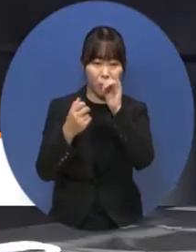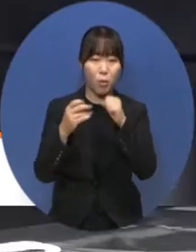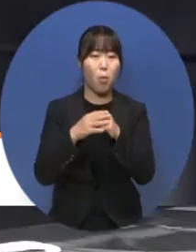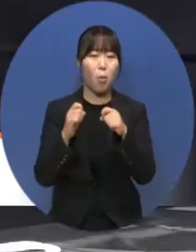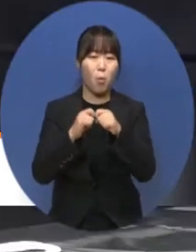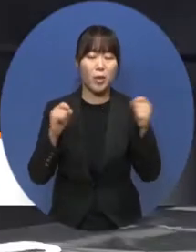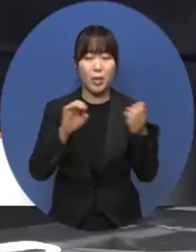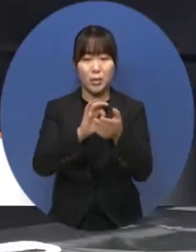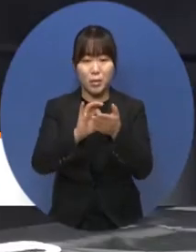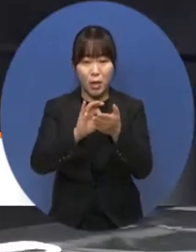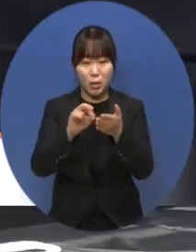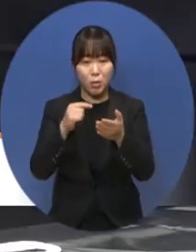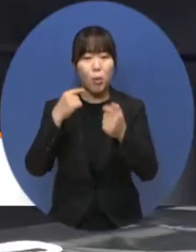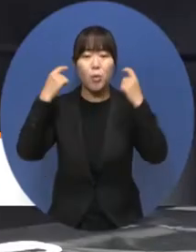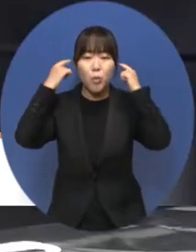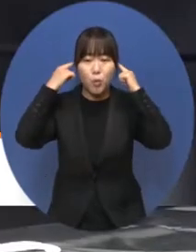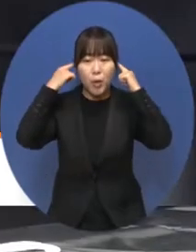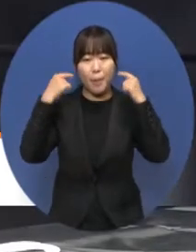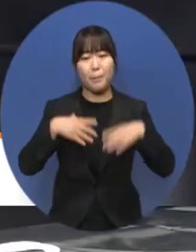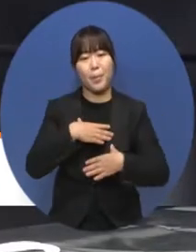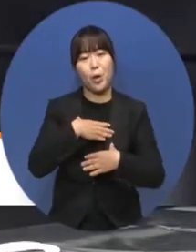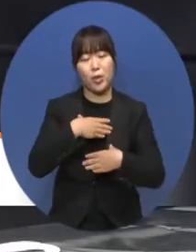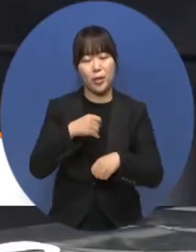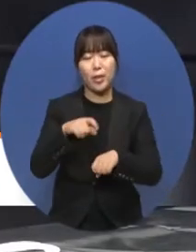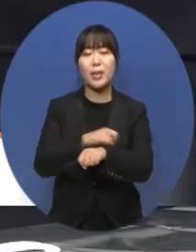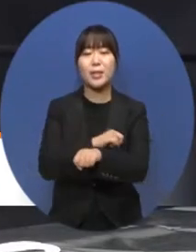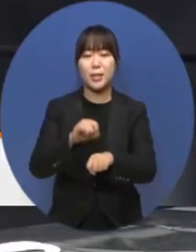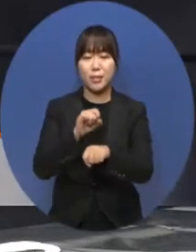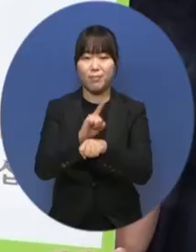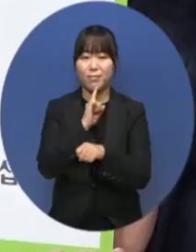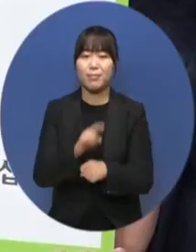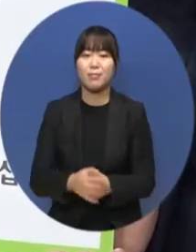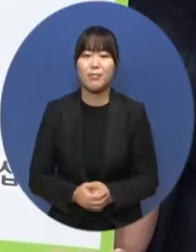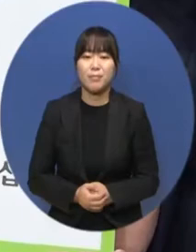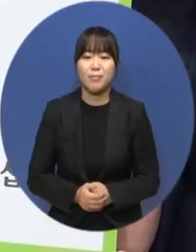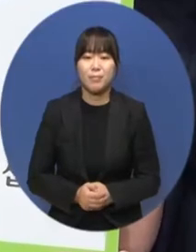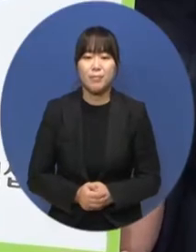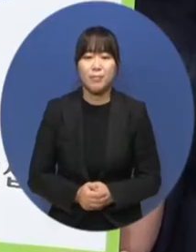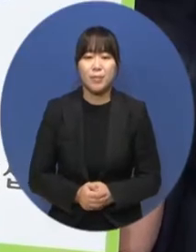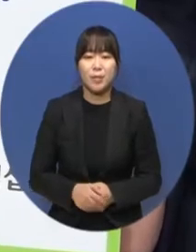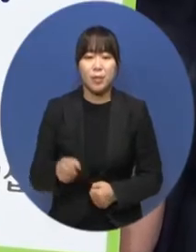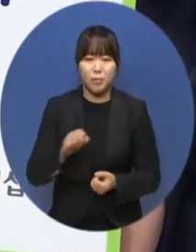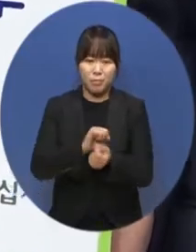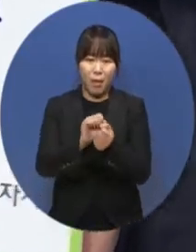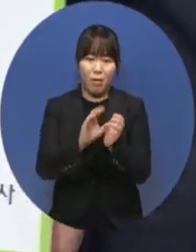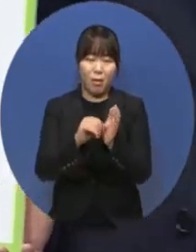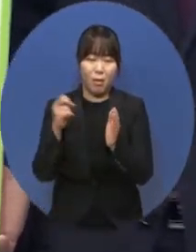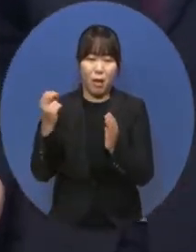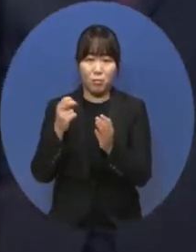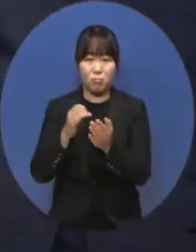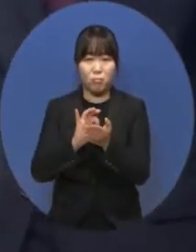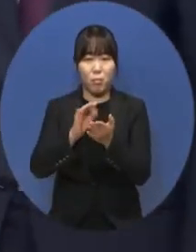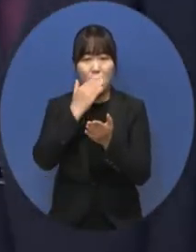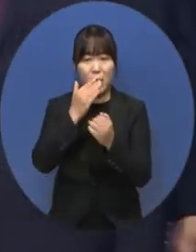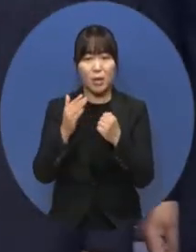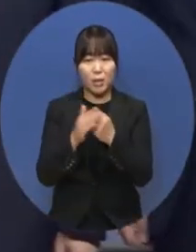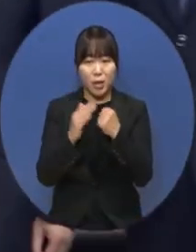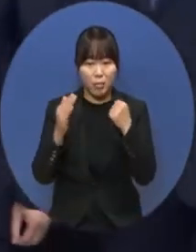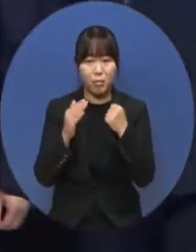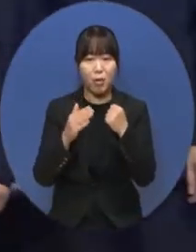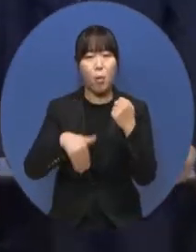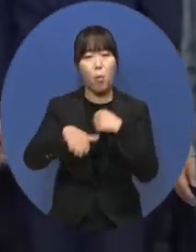장시간 사용하더라도 귀가 편안한 것이 특징입니다. 또한 세탁 시 재사용이 가능해